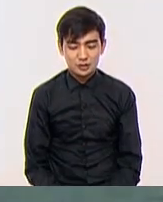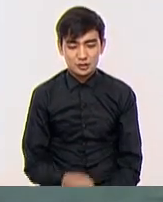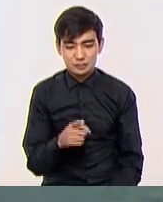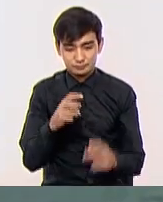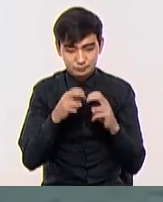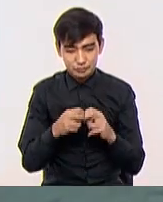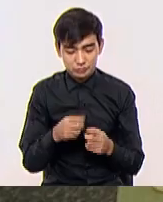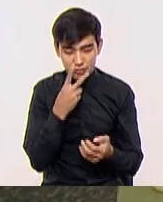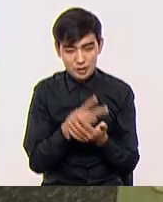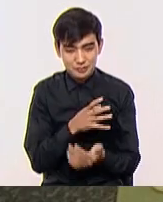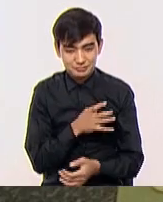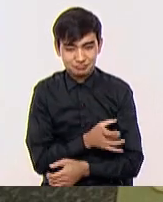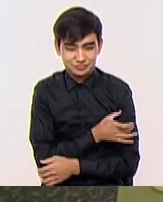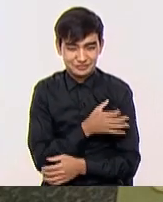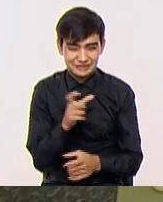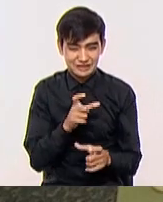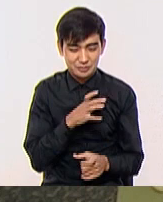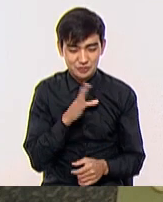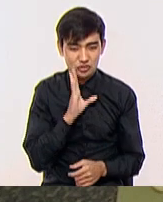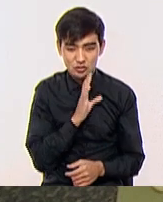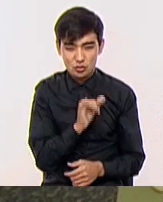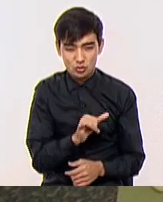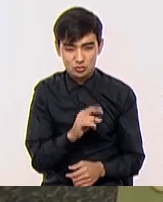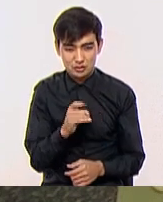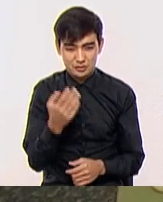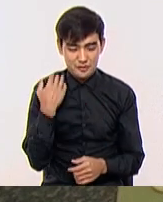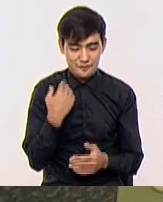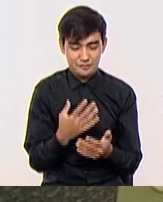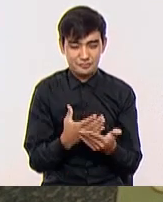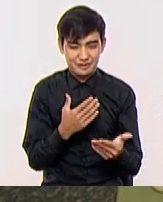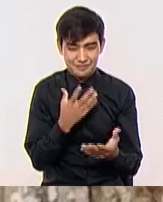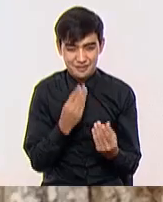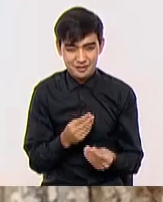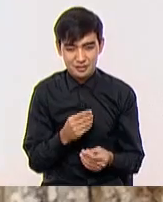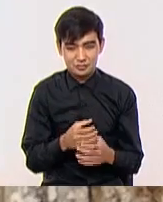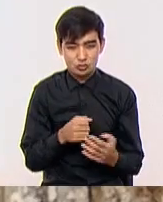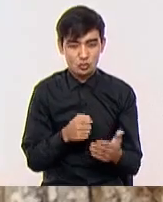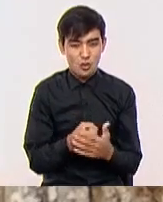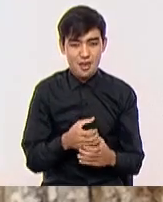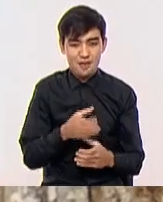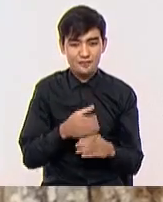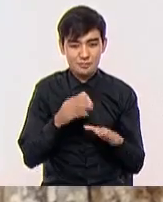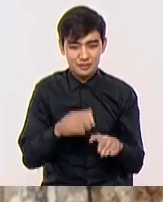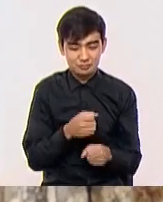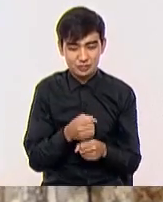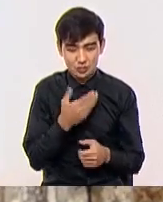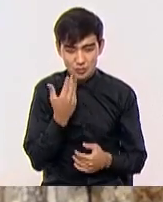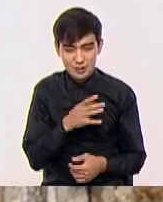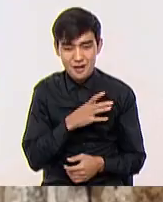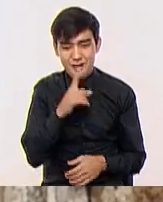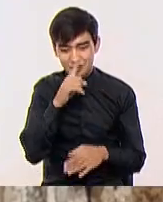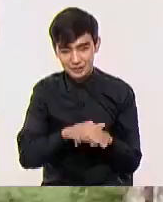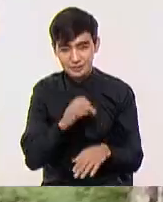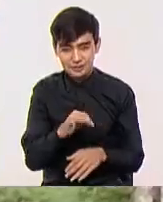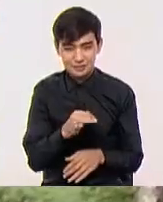Экспертиза показала, что синяки на теле женщины появились за несколько дней до конфликта в лифте. Более того, аким и его обвинительница